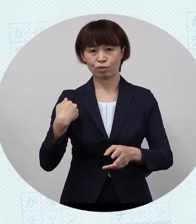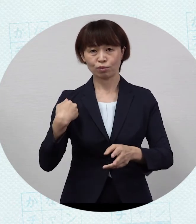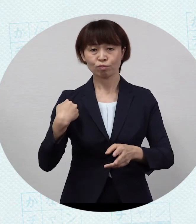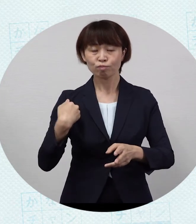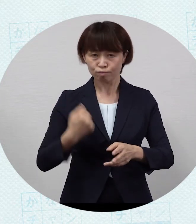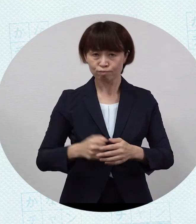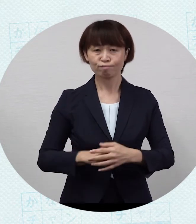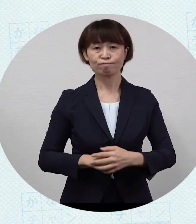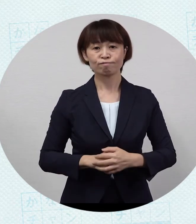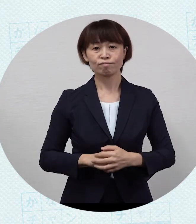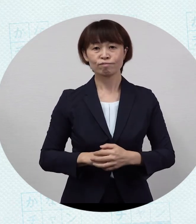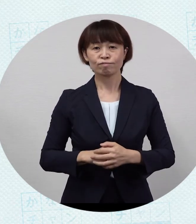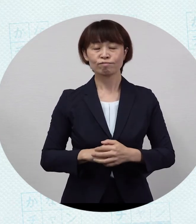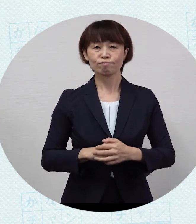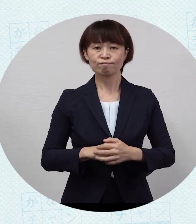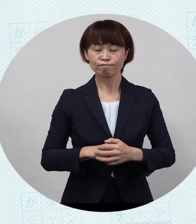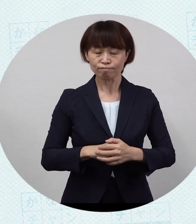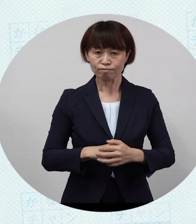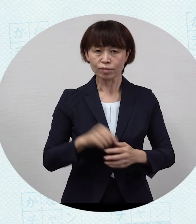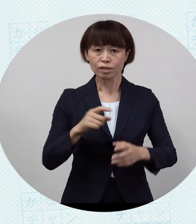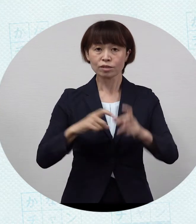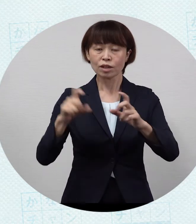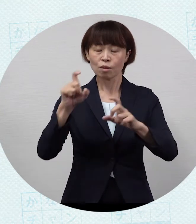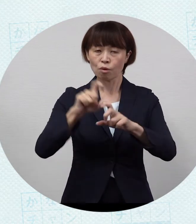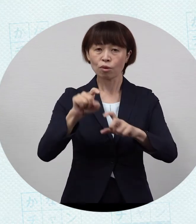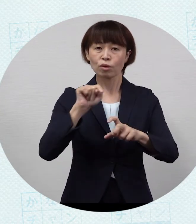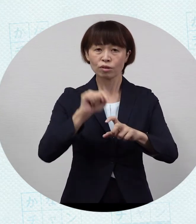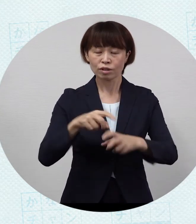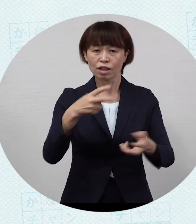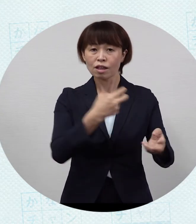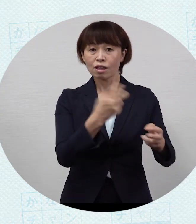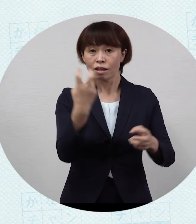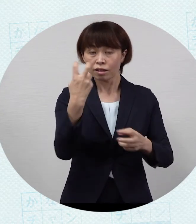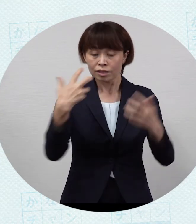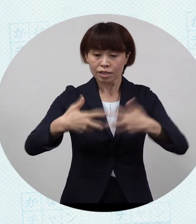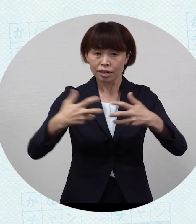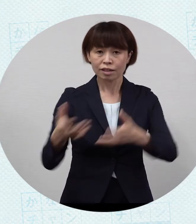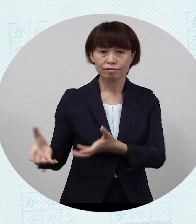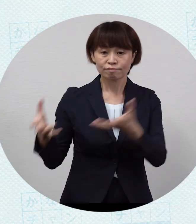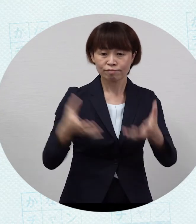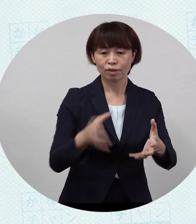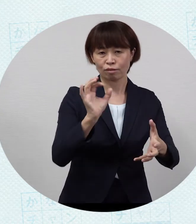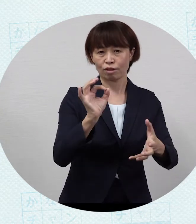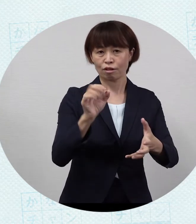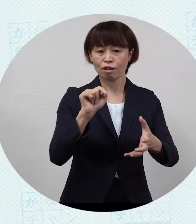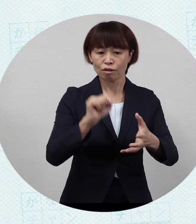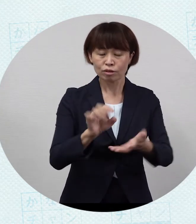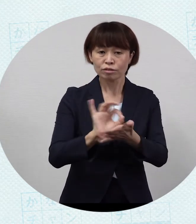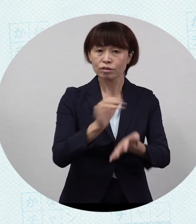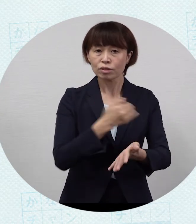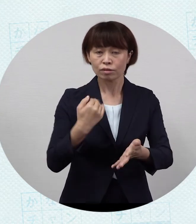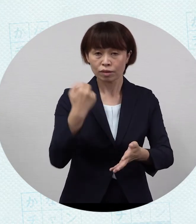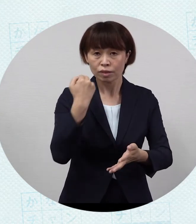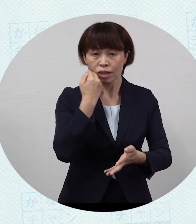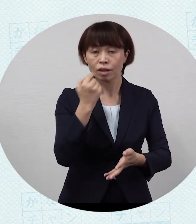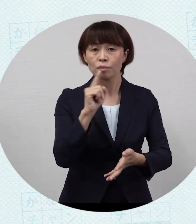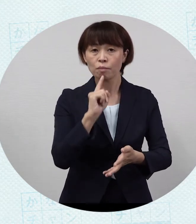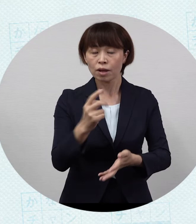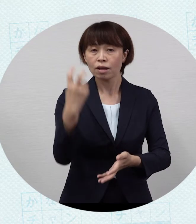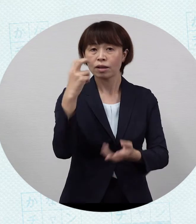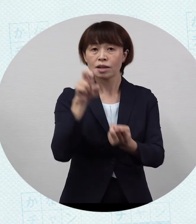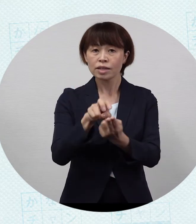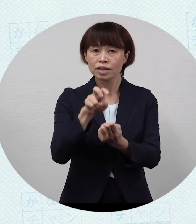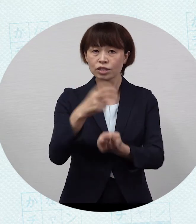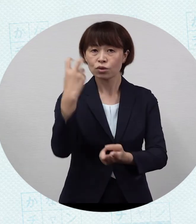できるということになるんですね。しかもですね、これ誰が検査できるのかって時にやっぱり臨床検査技師さんなんですね、この臨床検査技師さ